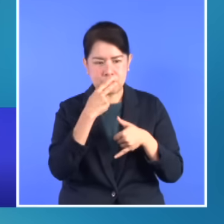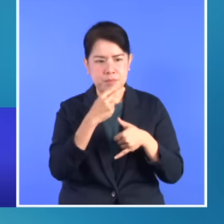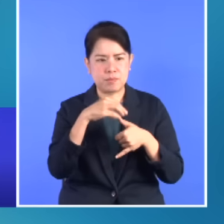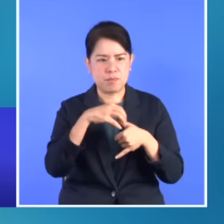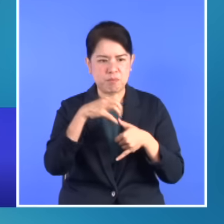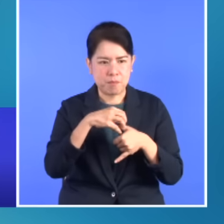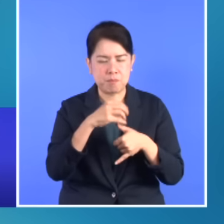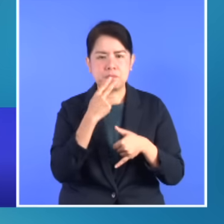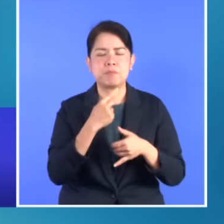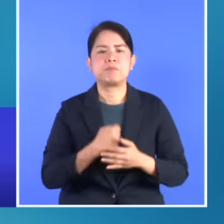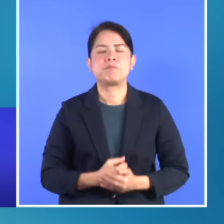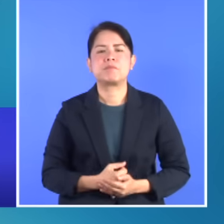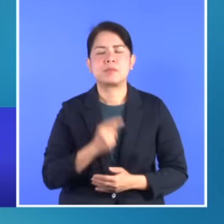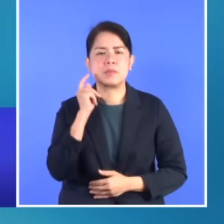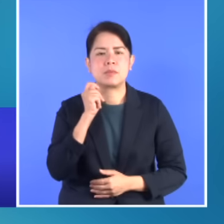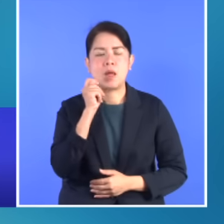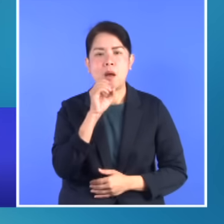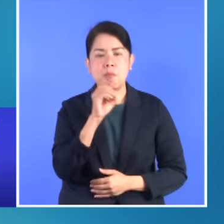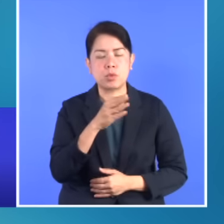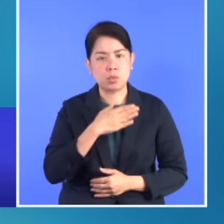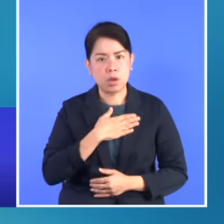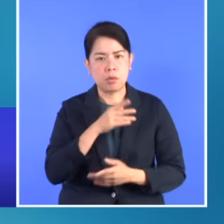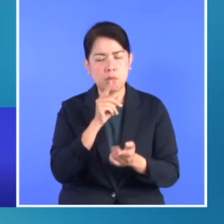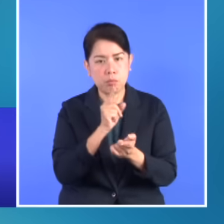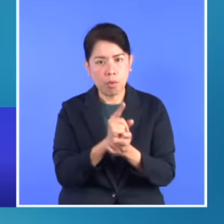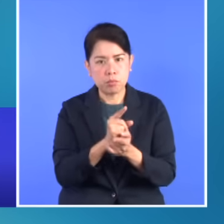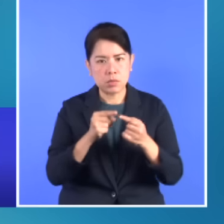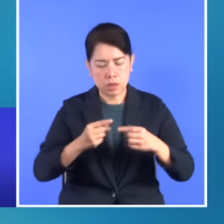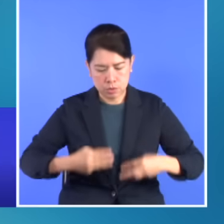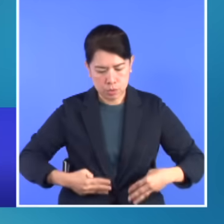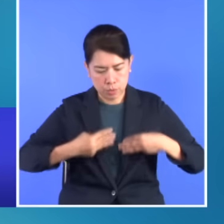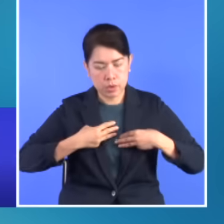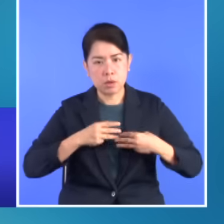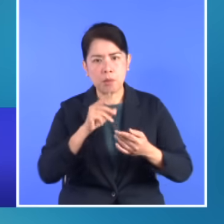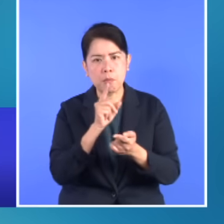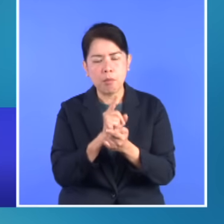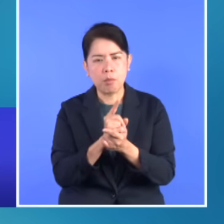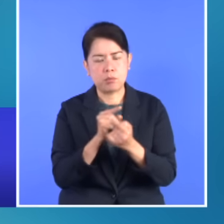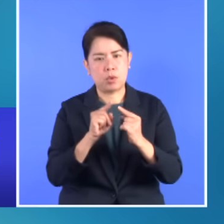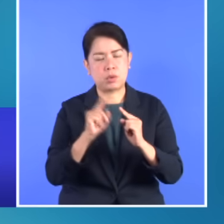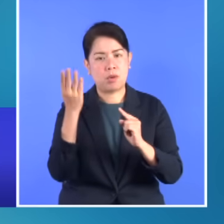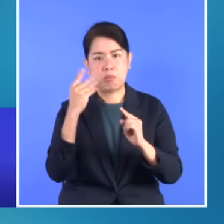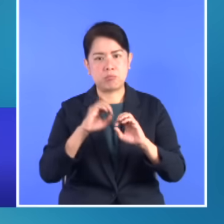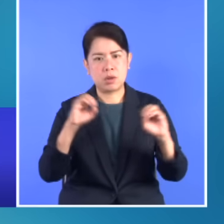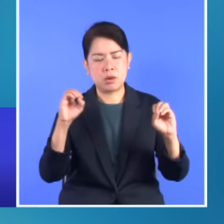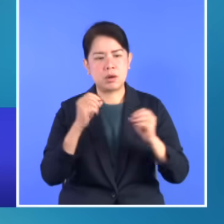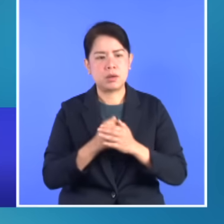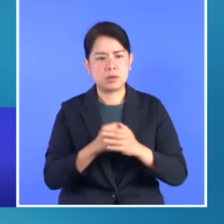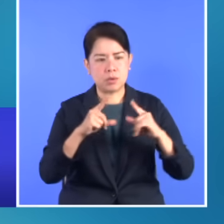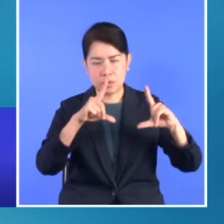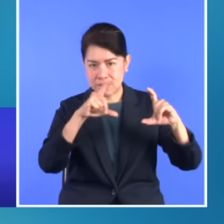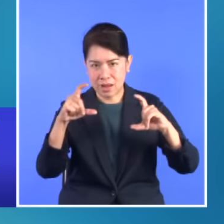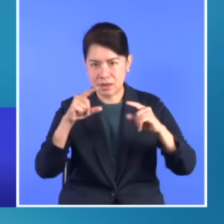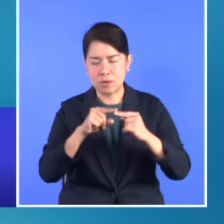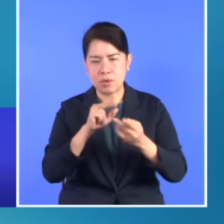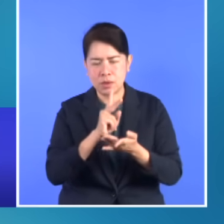ะคุณตาบอกว่าเพิ่งจะเคยเห็นภาพนี้เนี่ยครั้งแรกในชีวิตขอถ่ายคลิปไว้หน่อยแล้วกันนะให้ลูกหลานดูเชื่อว่าจะนำโ